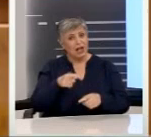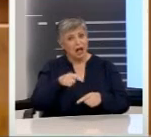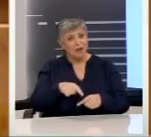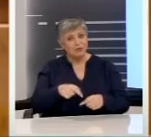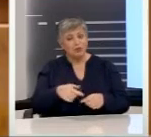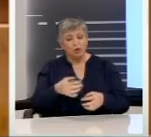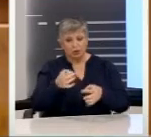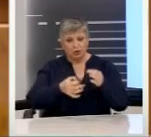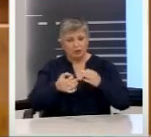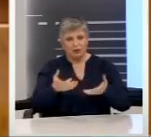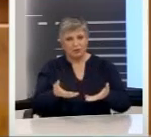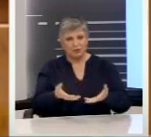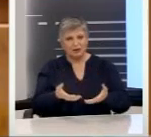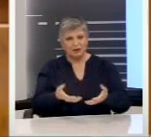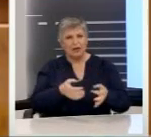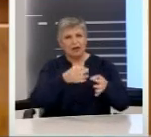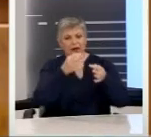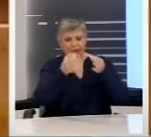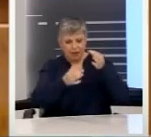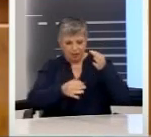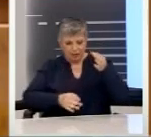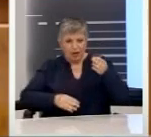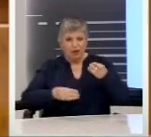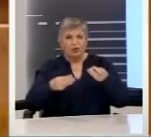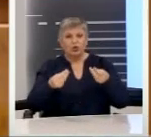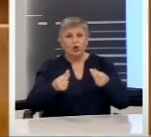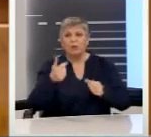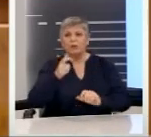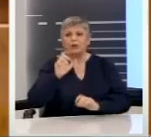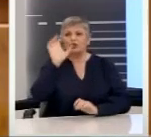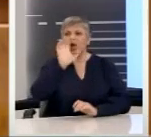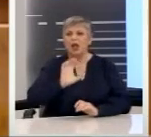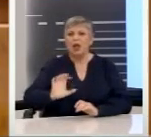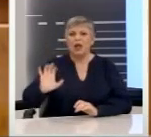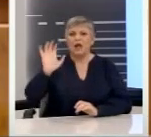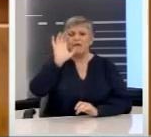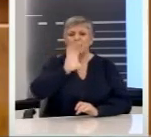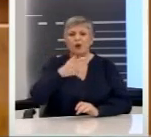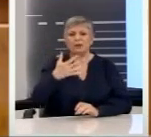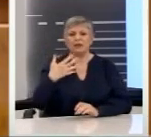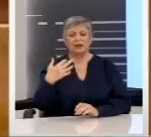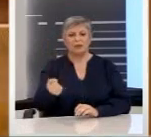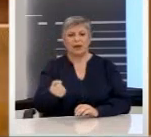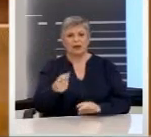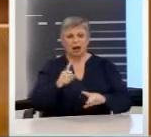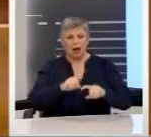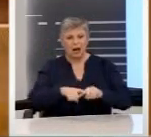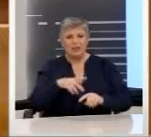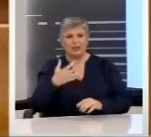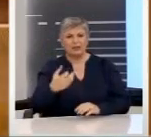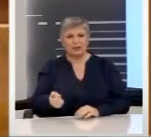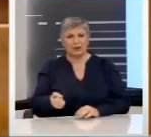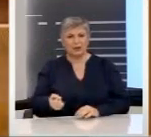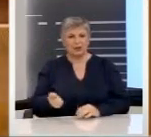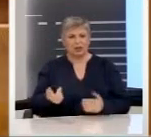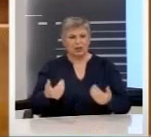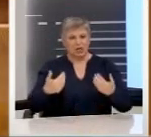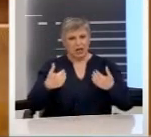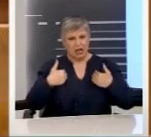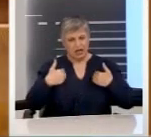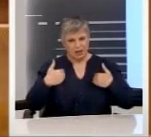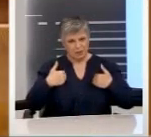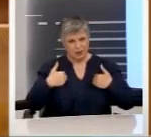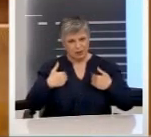Λοβέρδος. Πέρα από το πώς αναλύει την πολιτική κατάσταση στην Ευρώπη και στην Ελλάδα βεβαίως. Κατά τέτοιο τρόπο. Εμείς δεν αλλάξαμε. Εμείς ευθυνόμαστε που δεν αλλάζει η